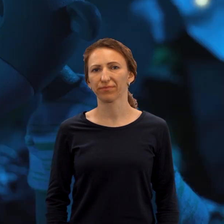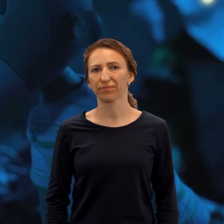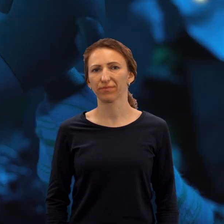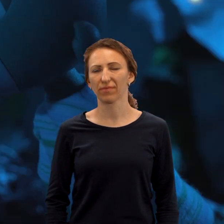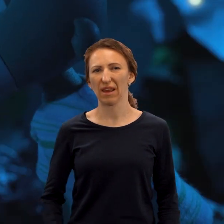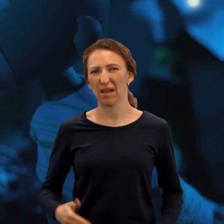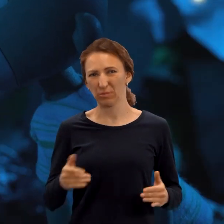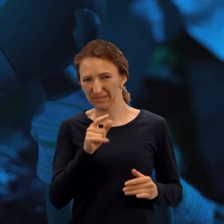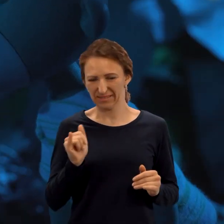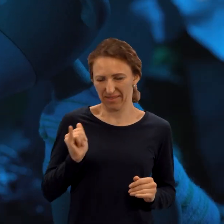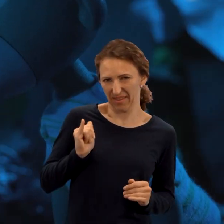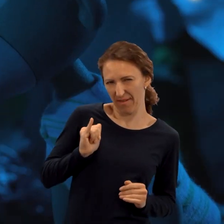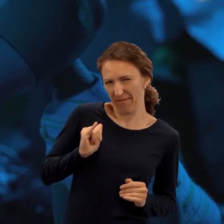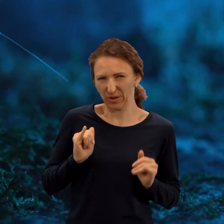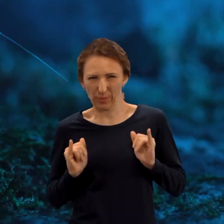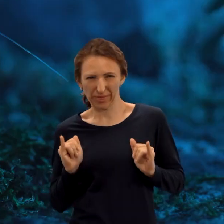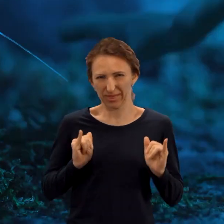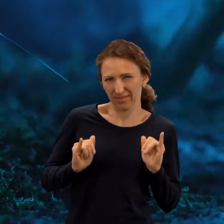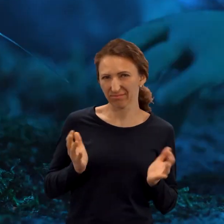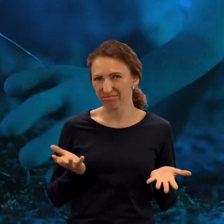Może jest jej niewygodnie?